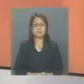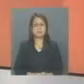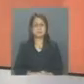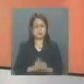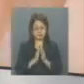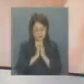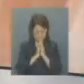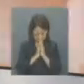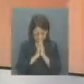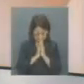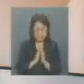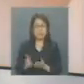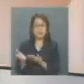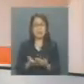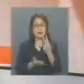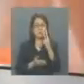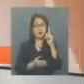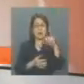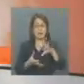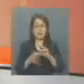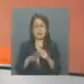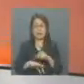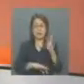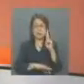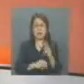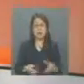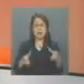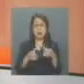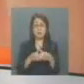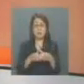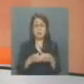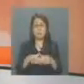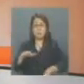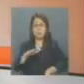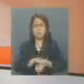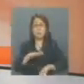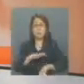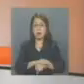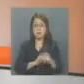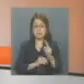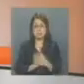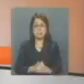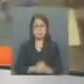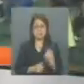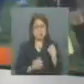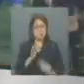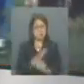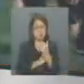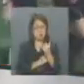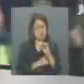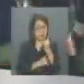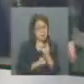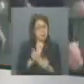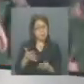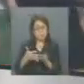สวัสดีค่ะขอต้อนรับเข้าสู่ข่าวกีฬาภาคเที่ยงนะคะทีมสโมสรคริสตัลพาเลซนะคะมีโอกาสที่ค่อนข้างสูงทีเดียวที่จะผ่านเข้าสู่รอบชิงช